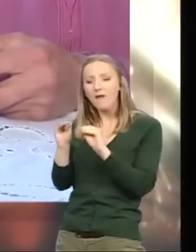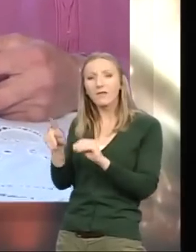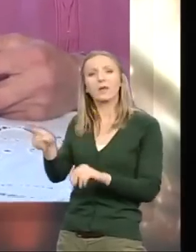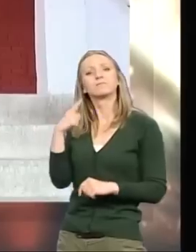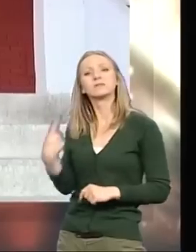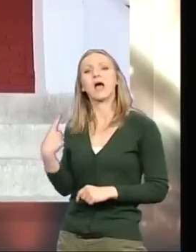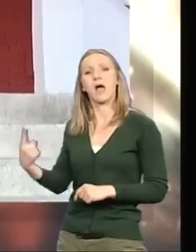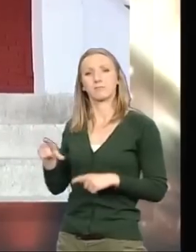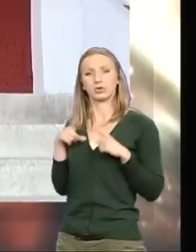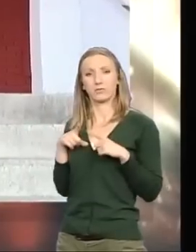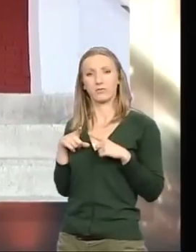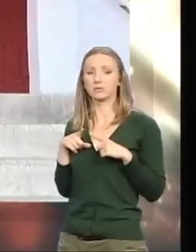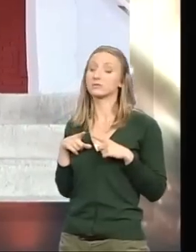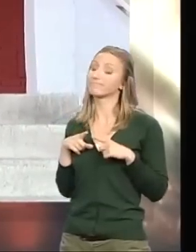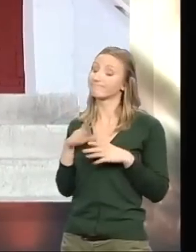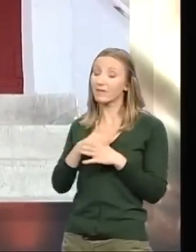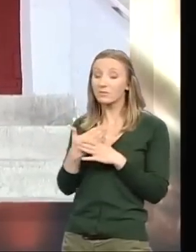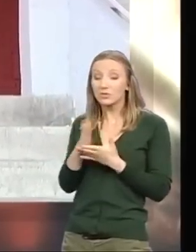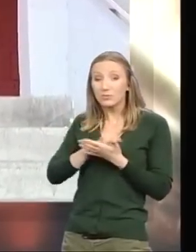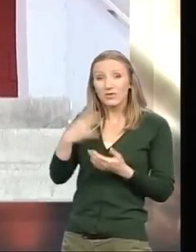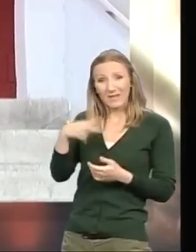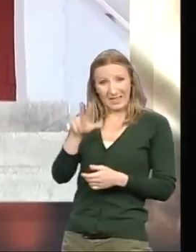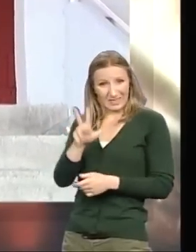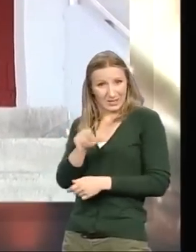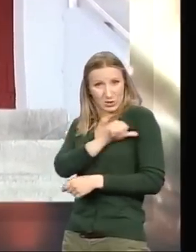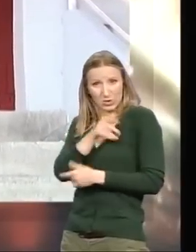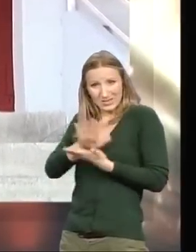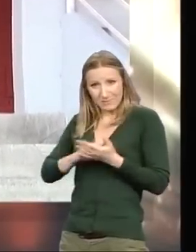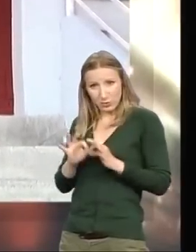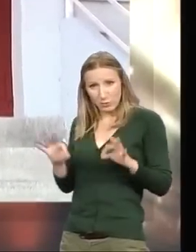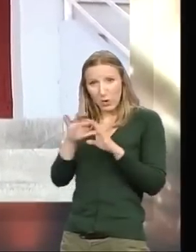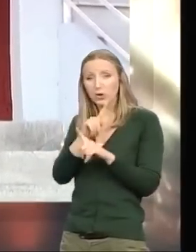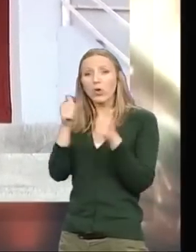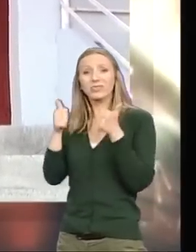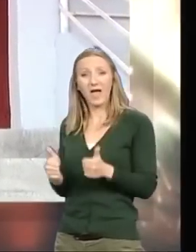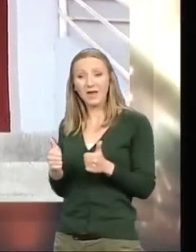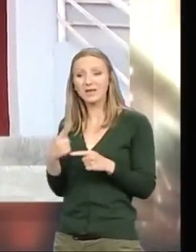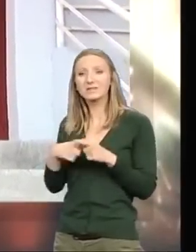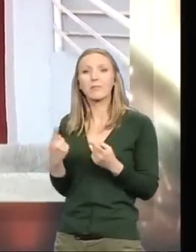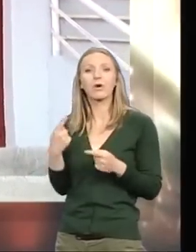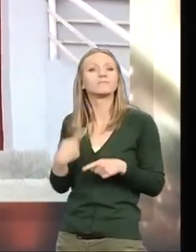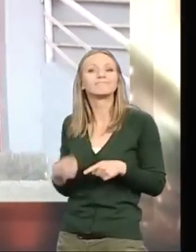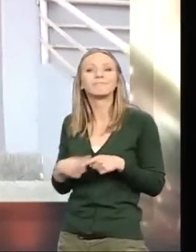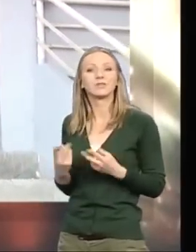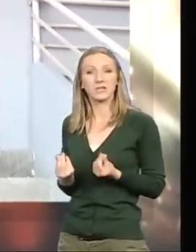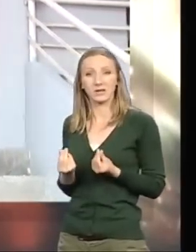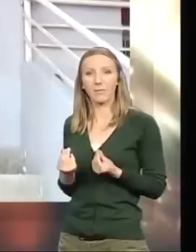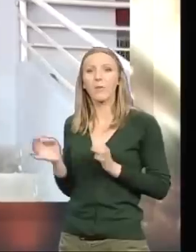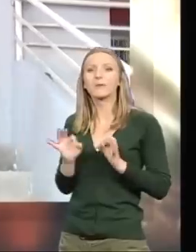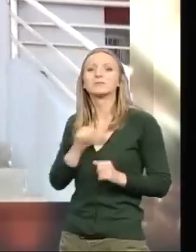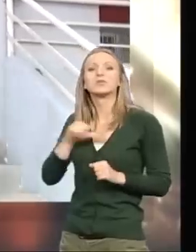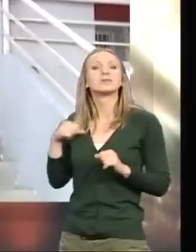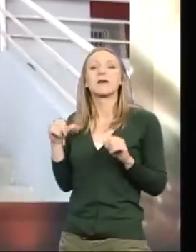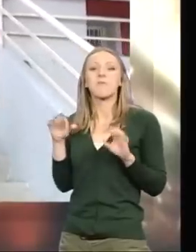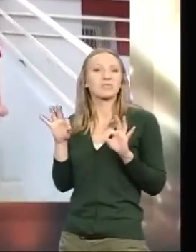život. Međutim, od 2003. kada je započeo projekat, pa do danas, zbog nedostatka para obezbeđeno je samo